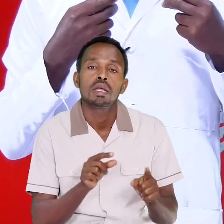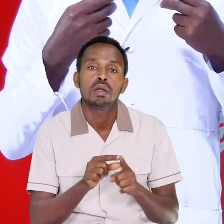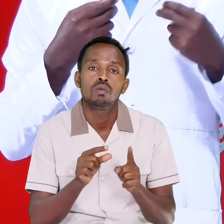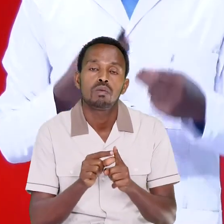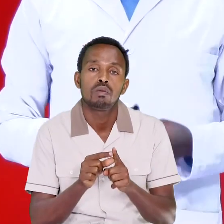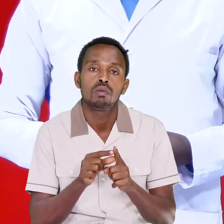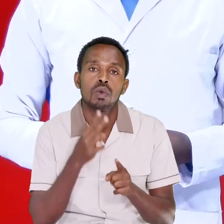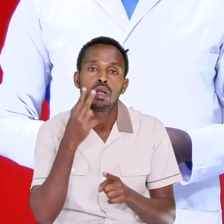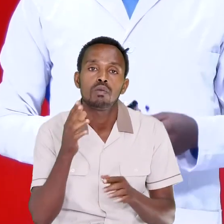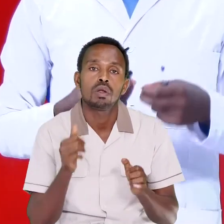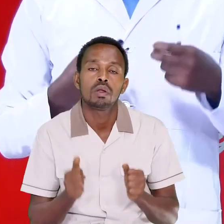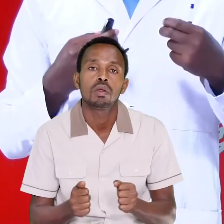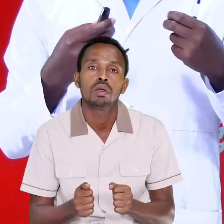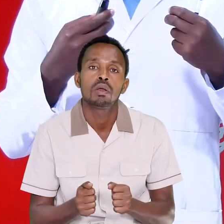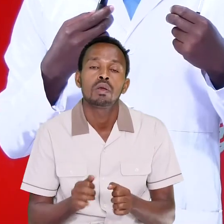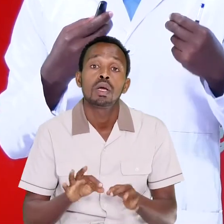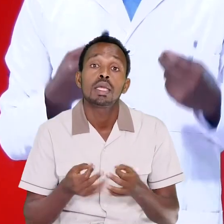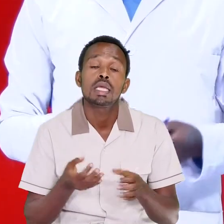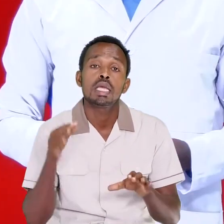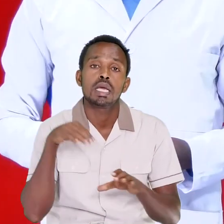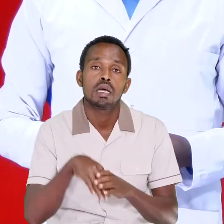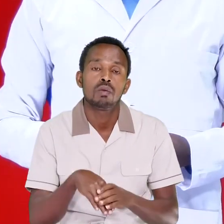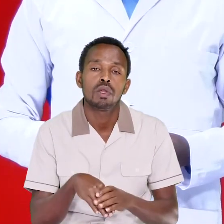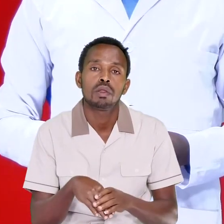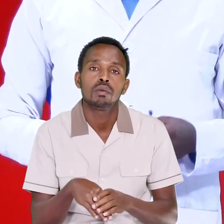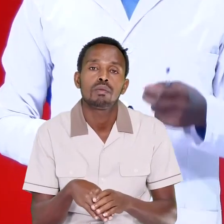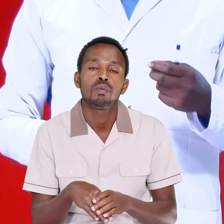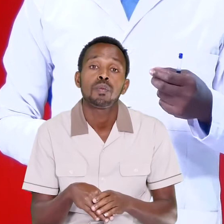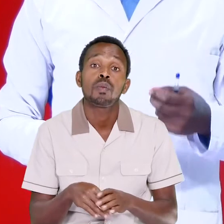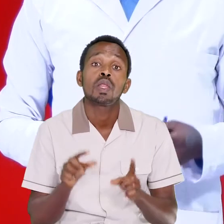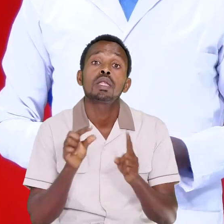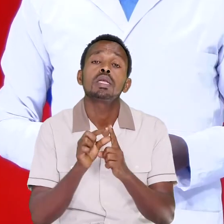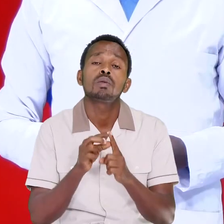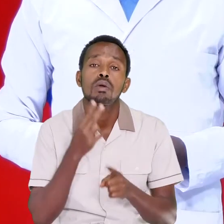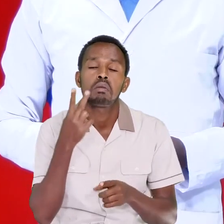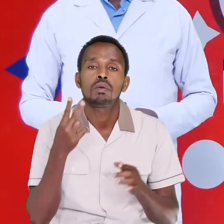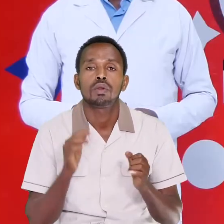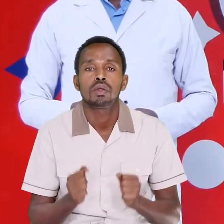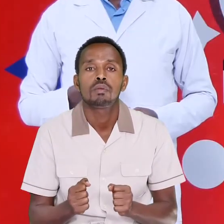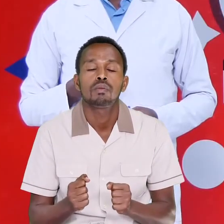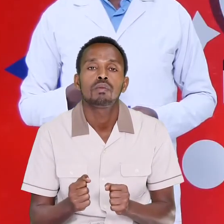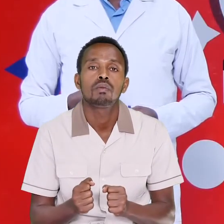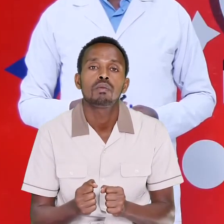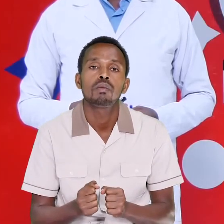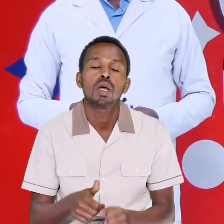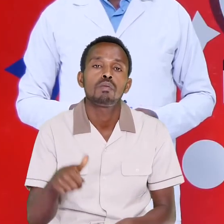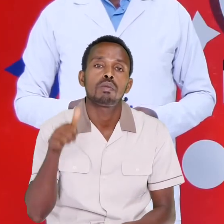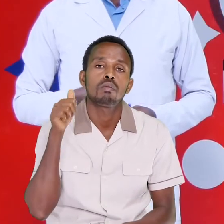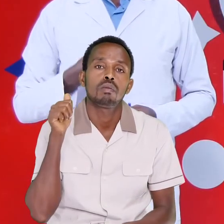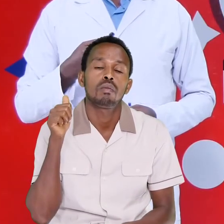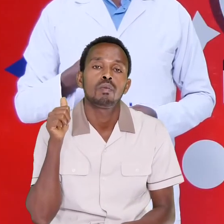ittiin ilaalamuu danda'an hiika galumsaatiin jechoota kana ilaaluu dandeenya. Inni kan